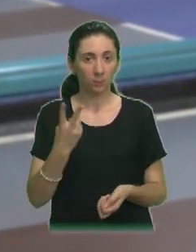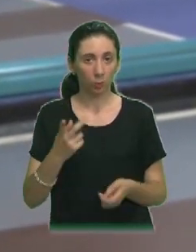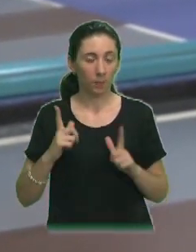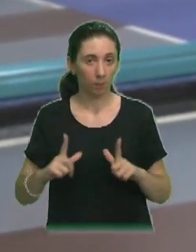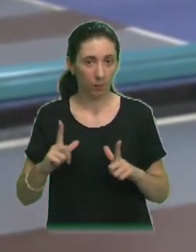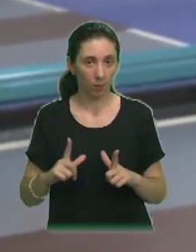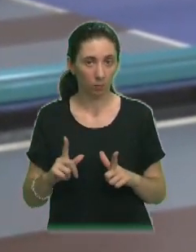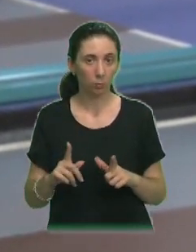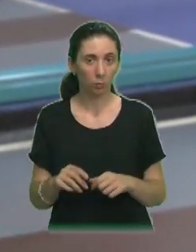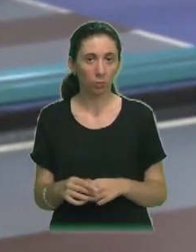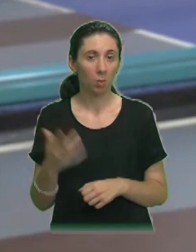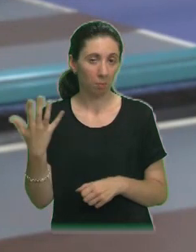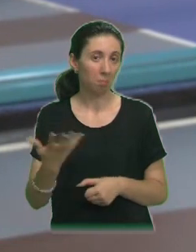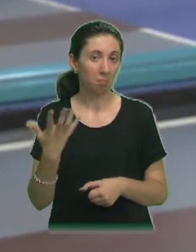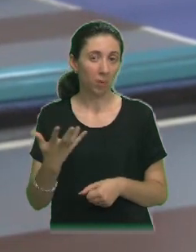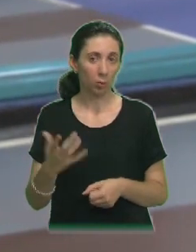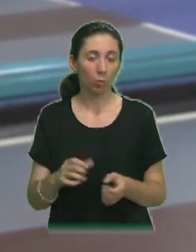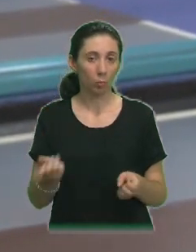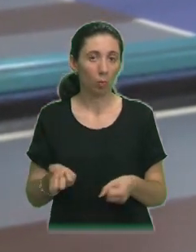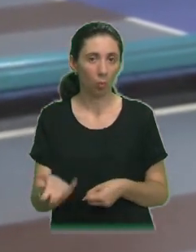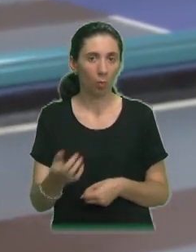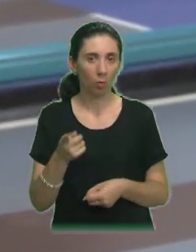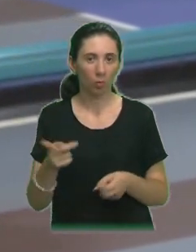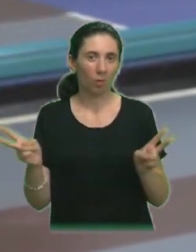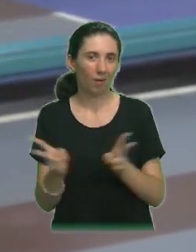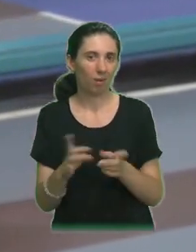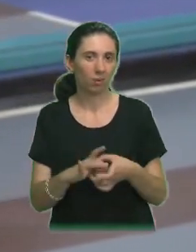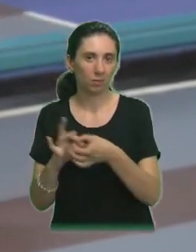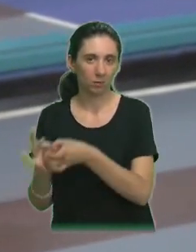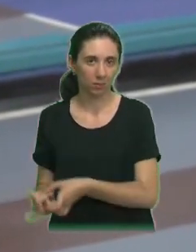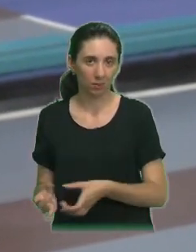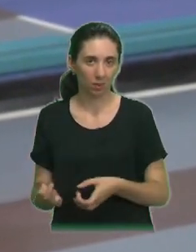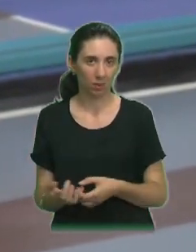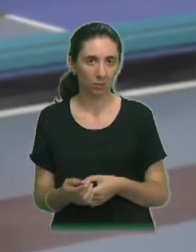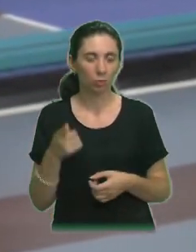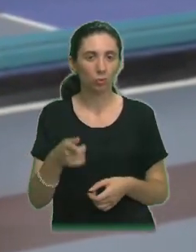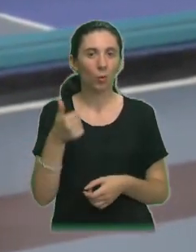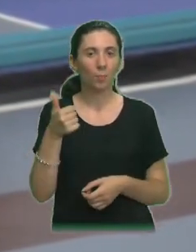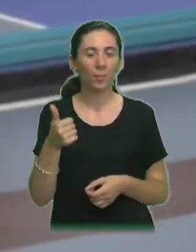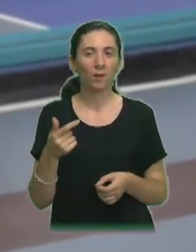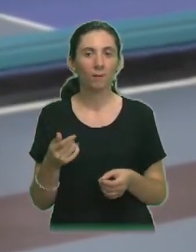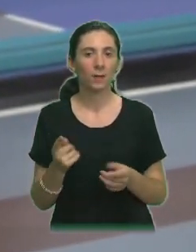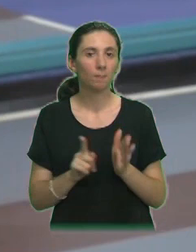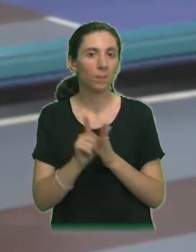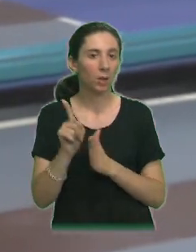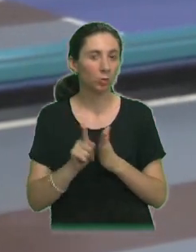da sam u svemu 5 godina kuglala. To je jako kratak staž i ovo su prvi nekakvi rezultati.